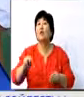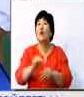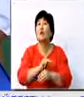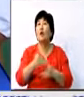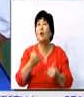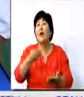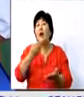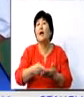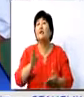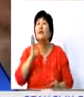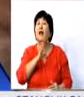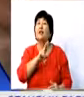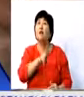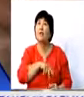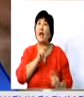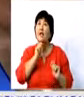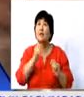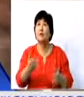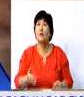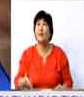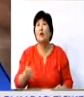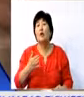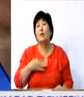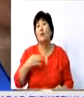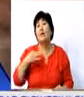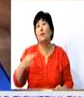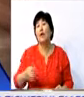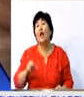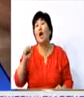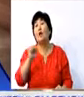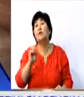үшін асыл ана медалі табысталды. Менің балам Әбдиев Ержан